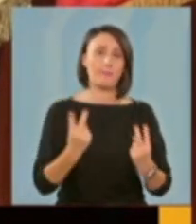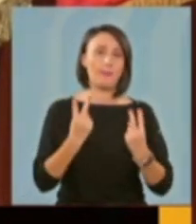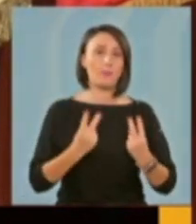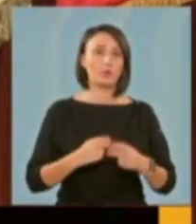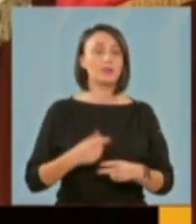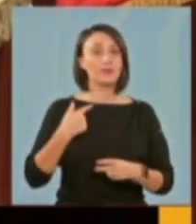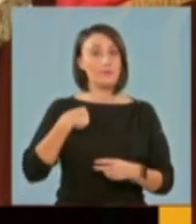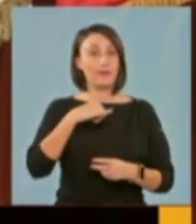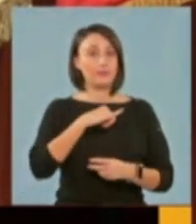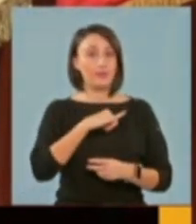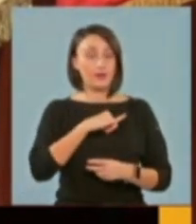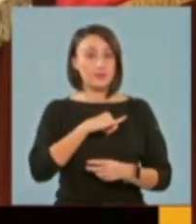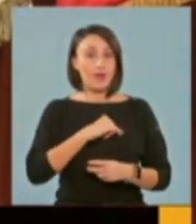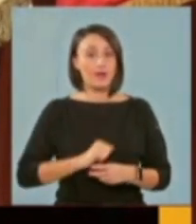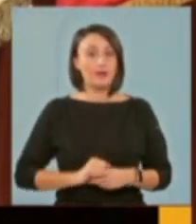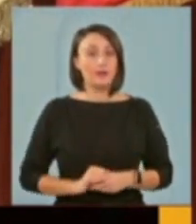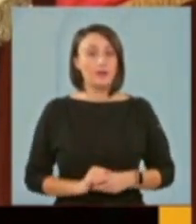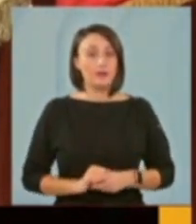rând. Mă va interesa